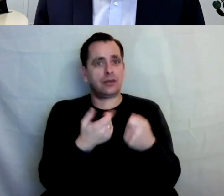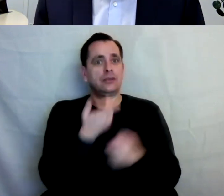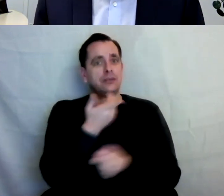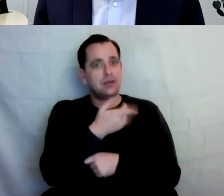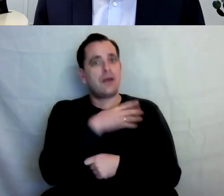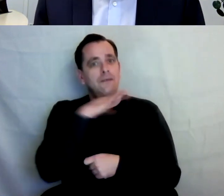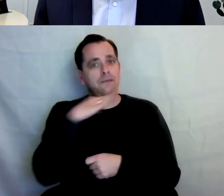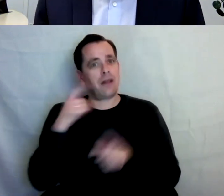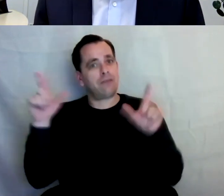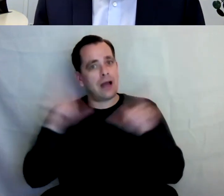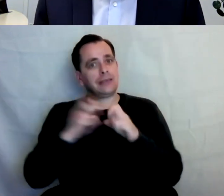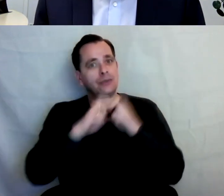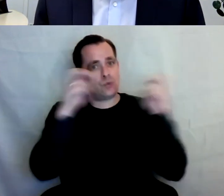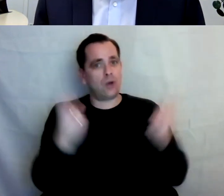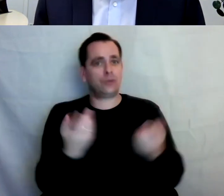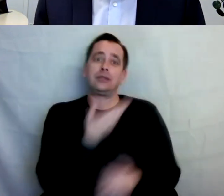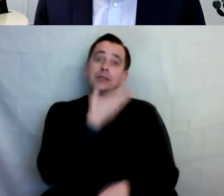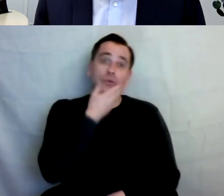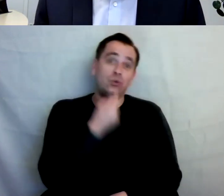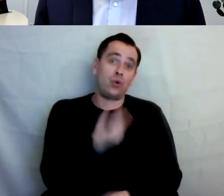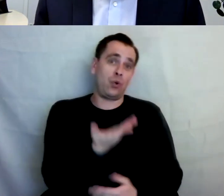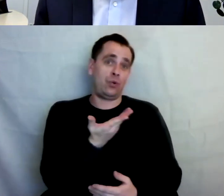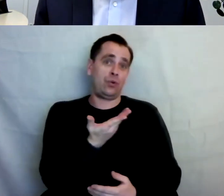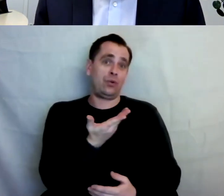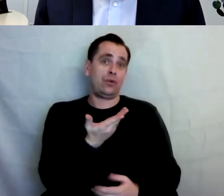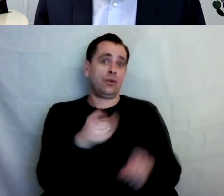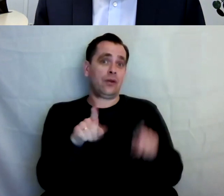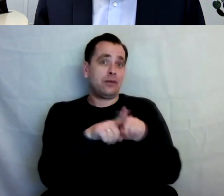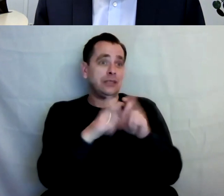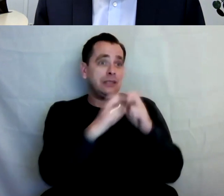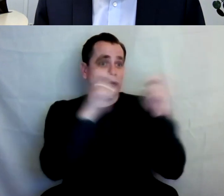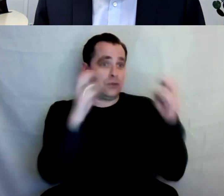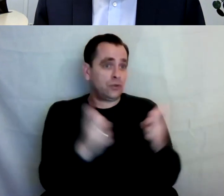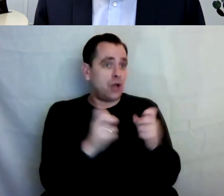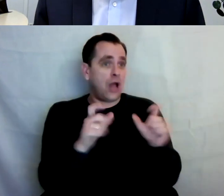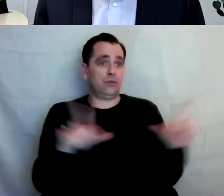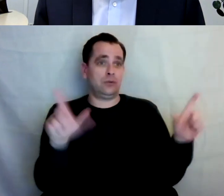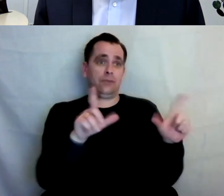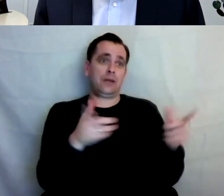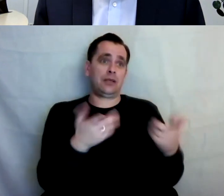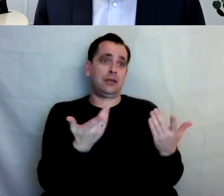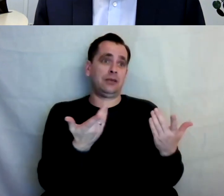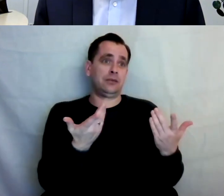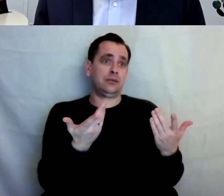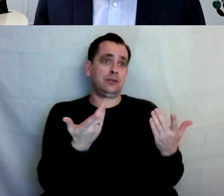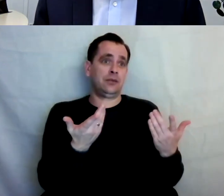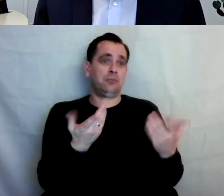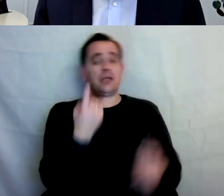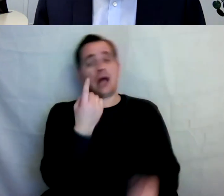an Ritual und auch an Feierlichkeit zu Hause im Familienkreis machen können mit ein oder zwei